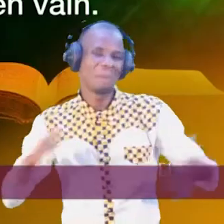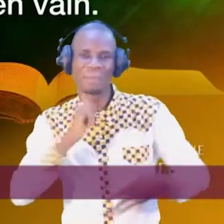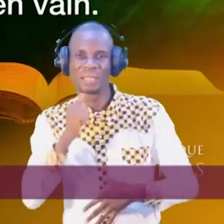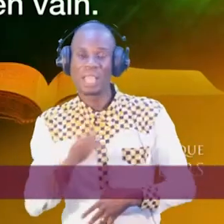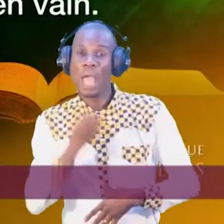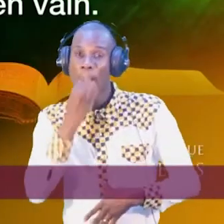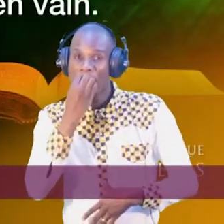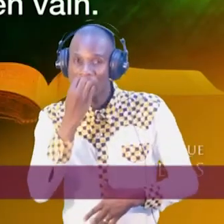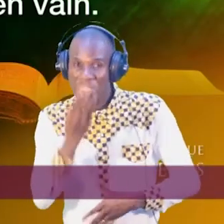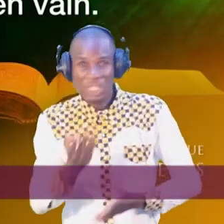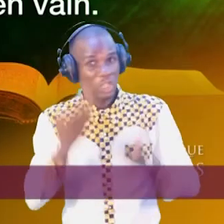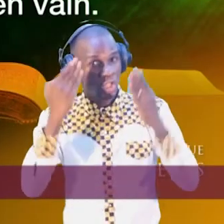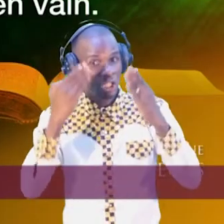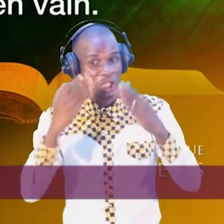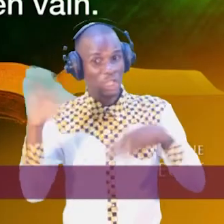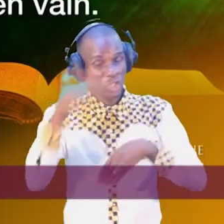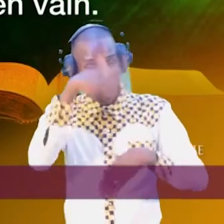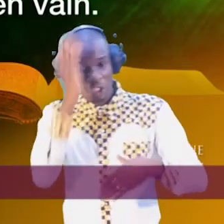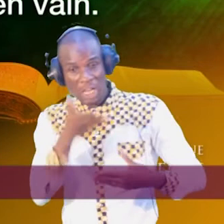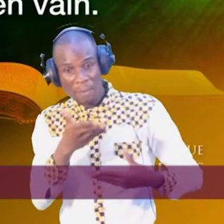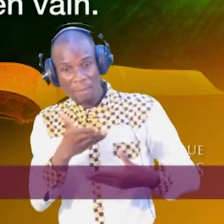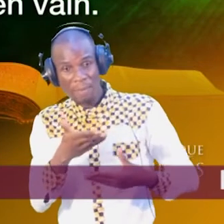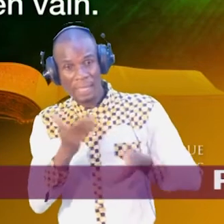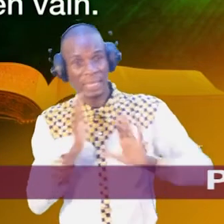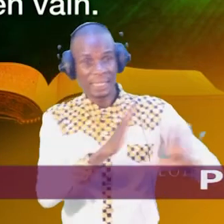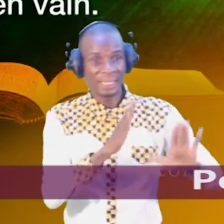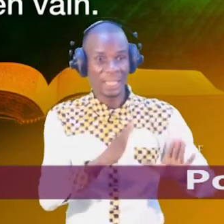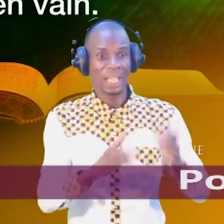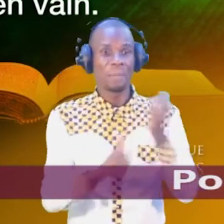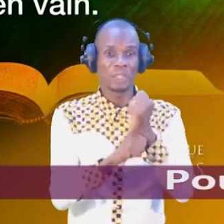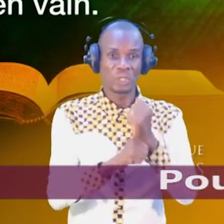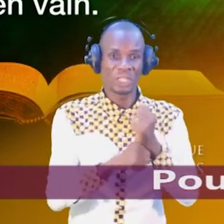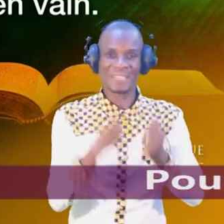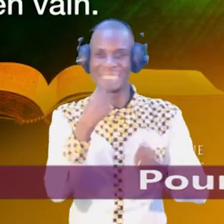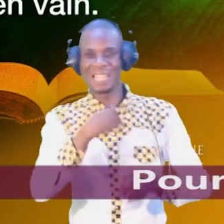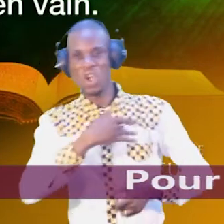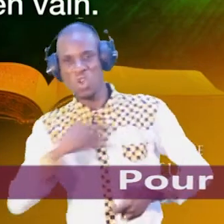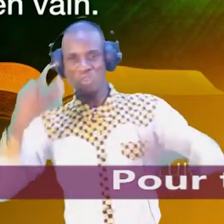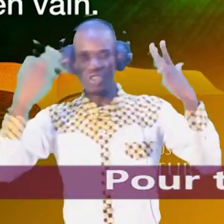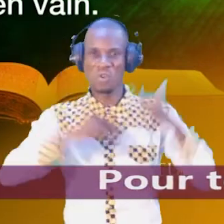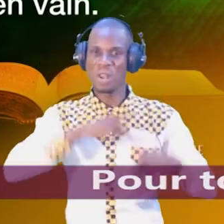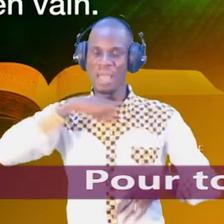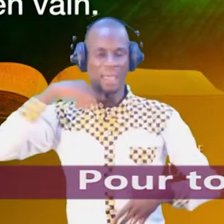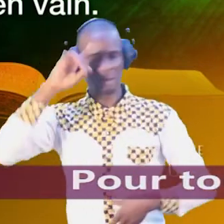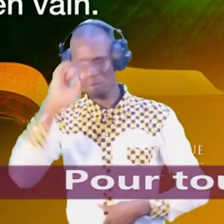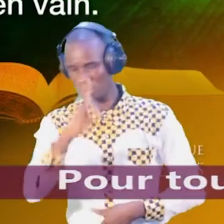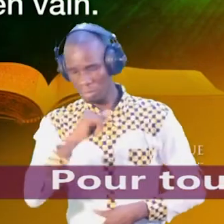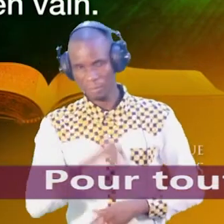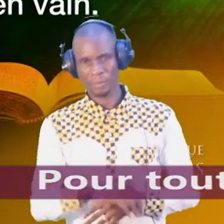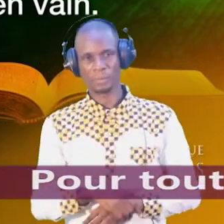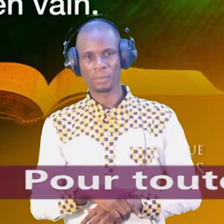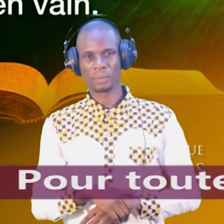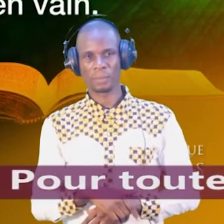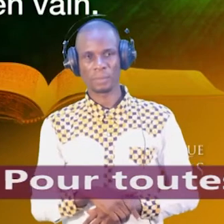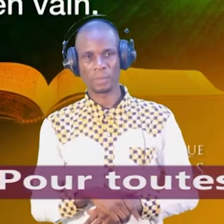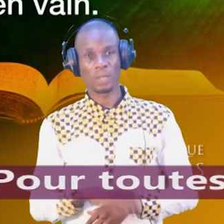Nzambe. Elobi okozwa kombo ya Yawe Nzambe na yo lokola pepele te, pamba te Nzambe akotika te